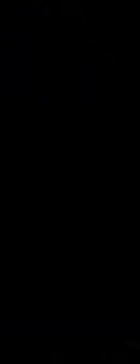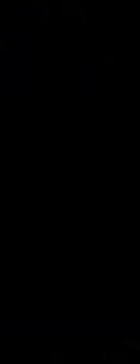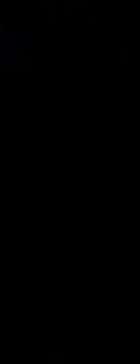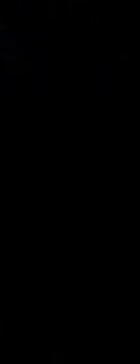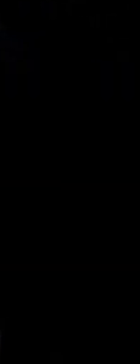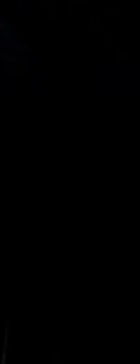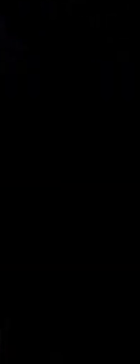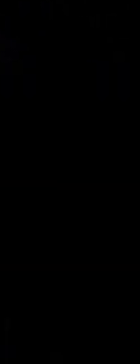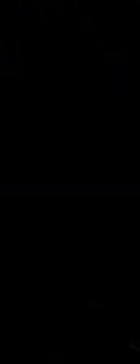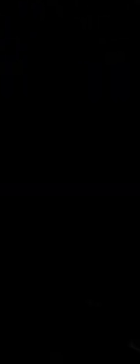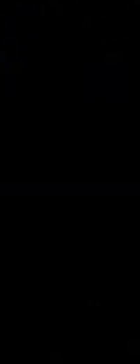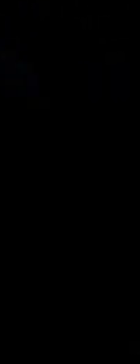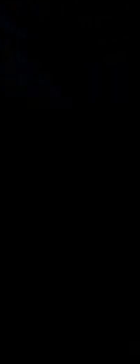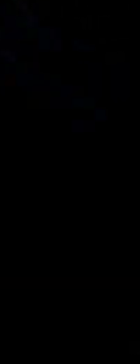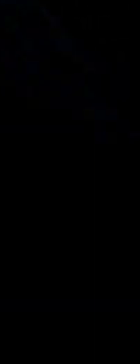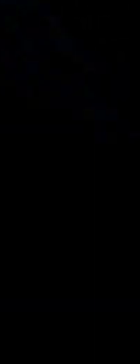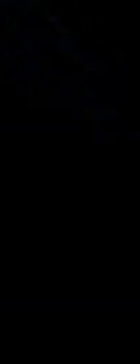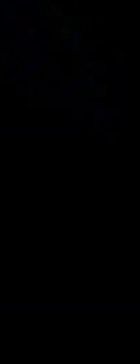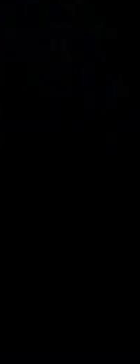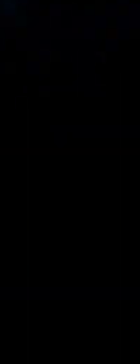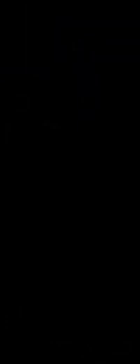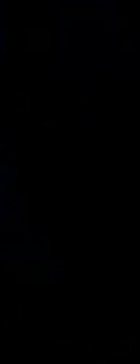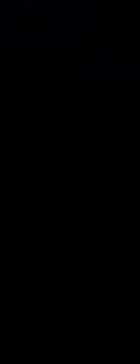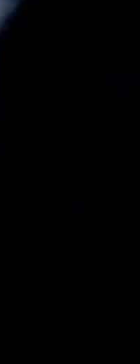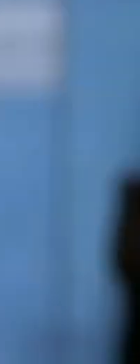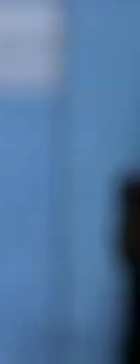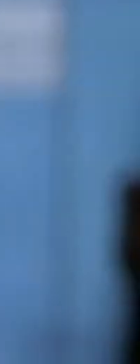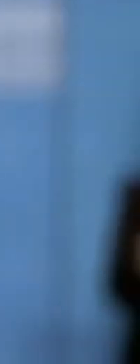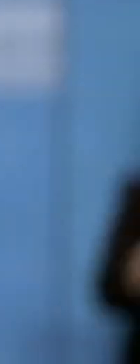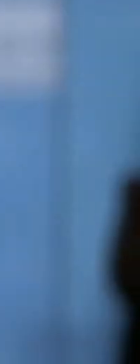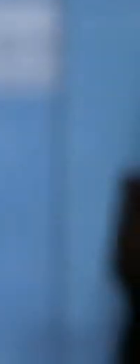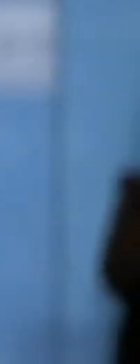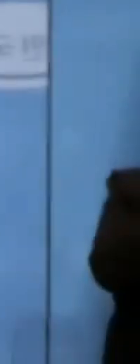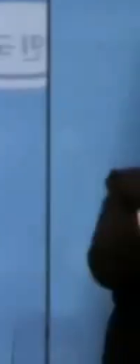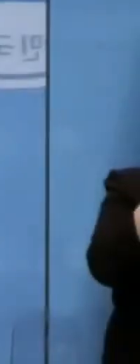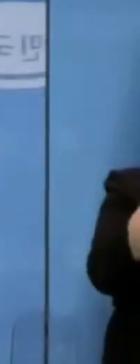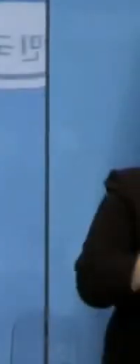번도 경험해보지 못한 나라가 되고 있는 겁니다.